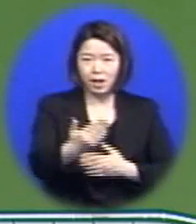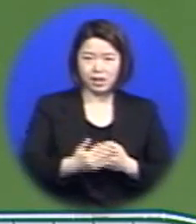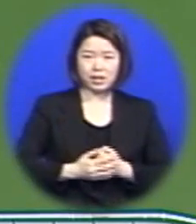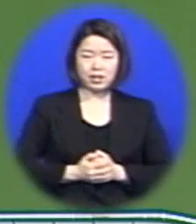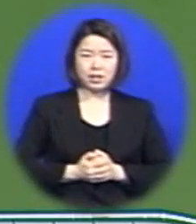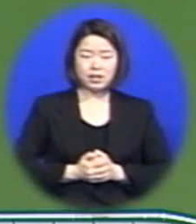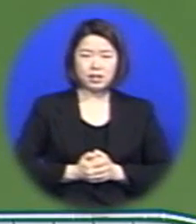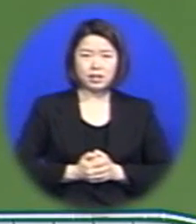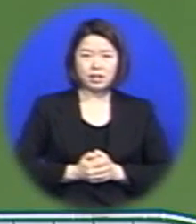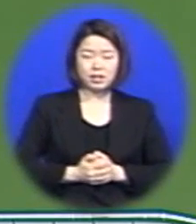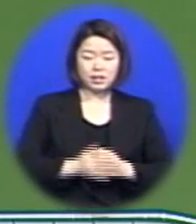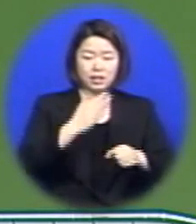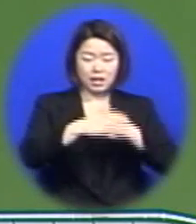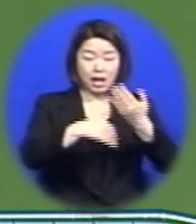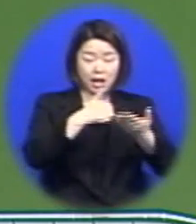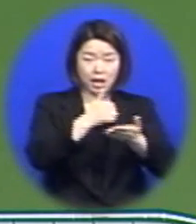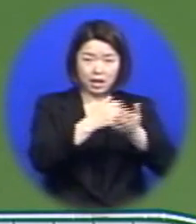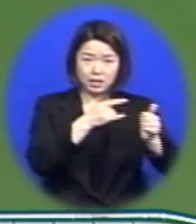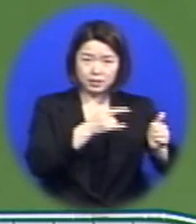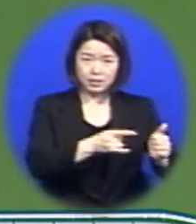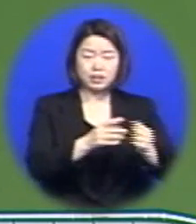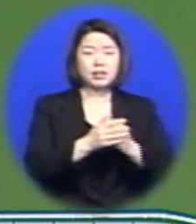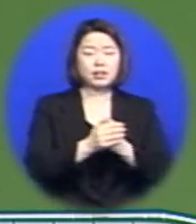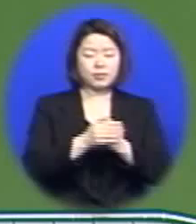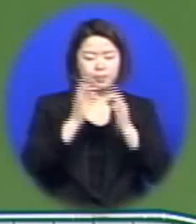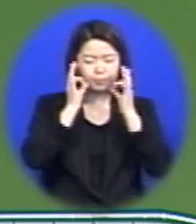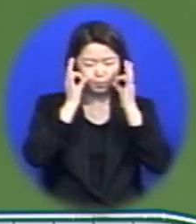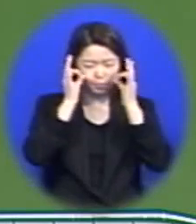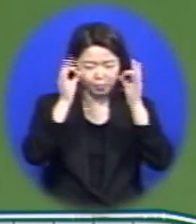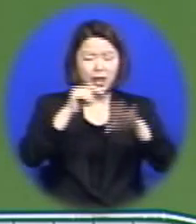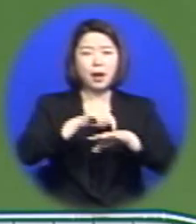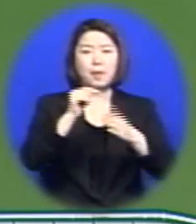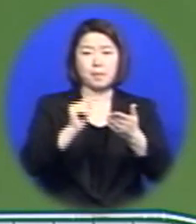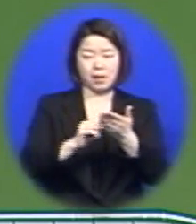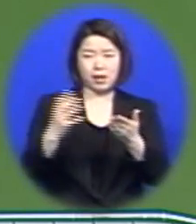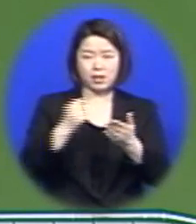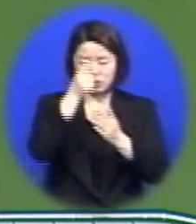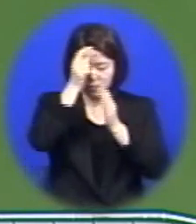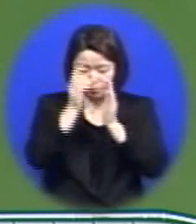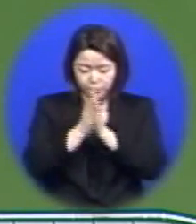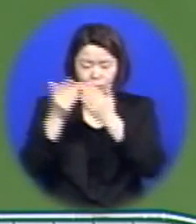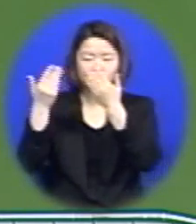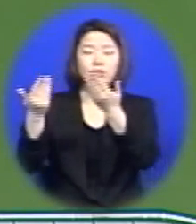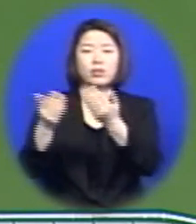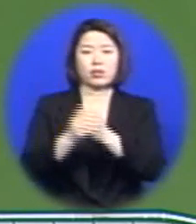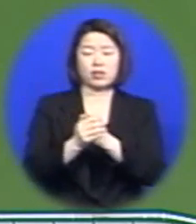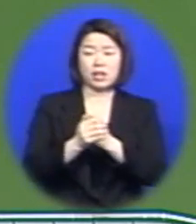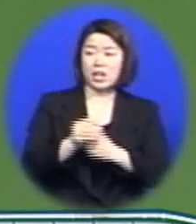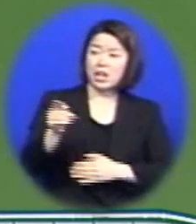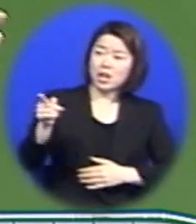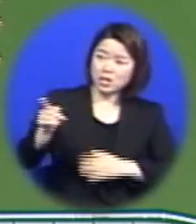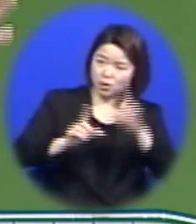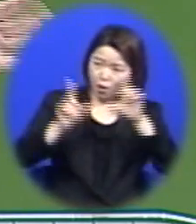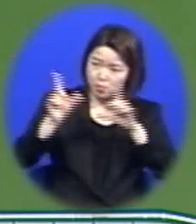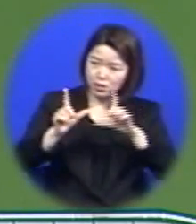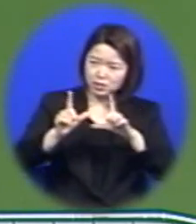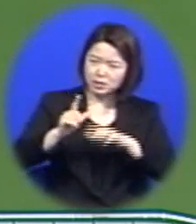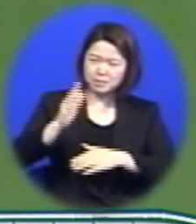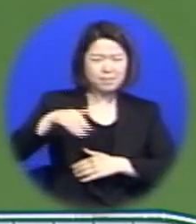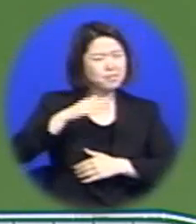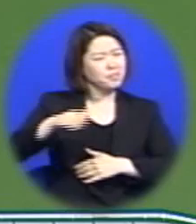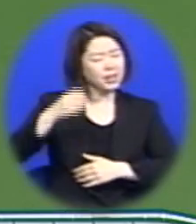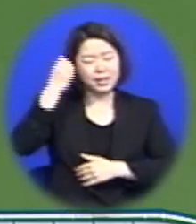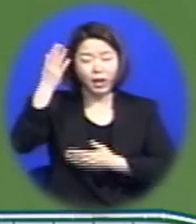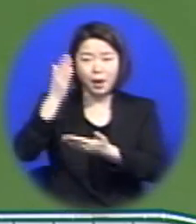두시니까 하나님께 간절한 마음으로 기도합니다 저 모습을 하나님 절대로 잊으시면